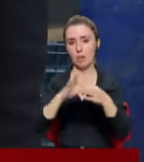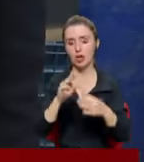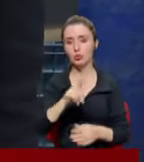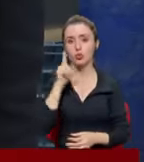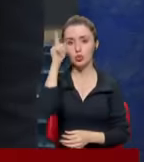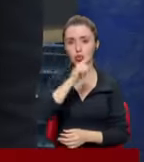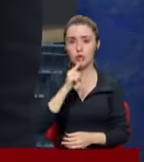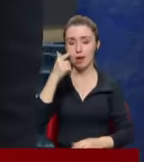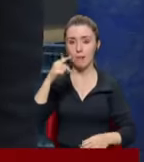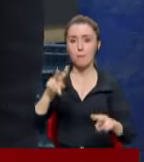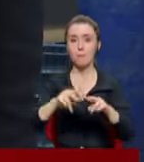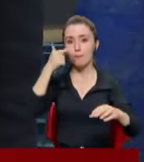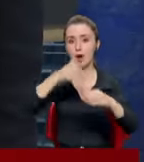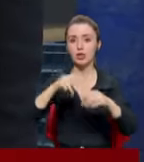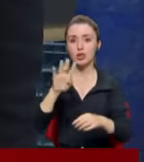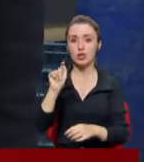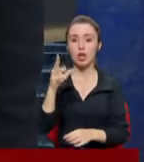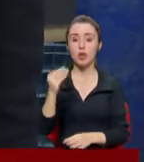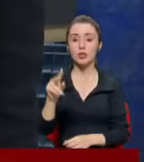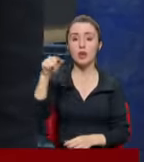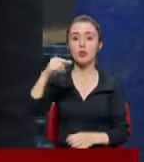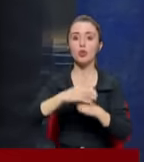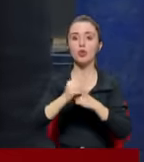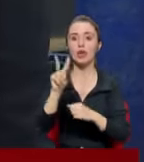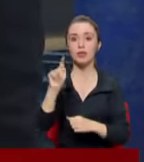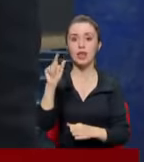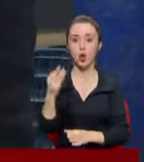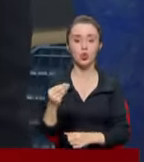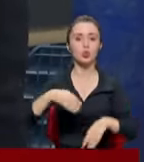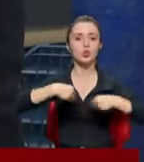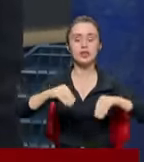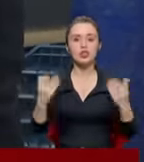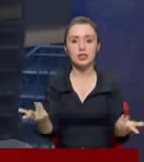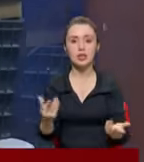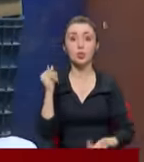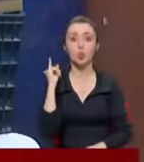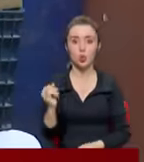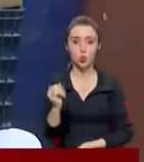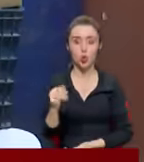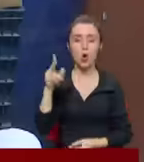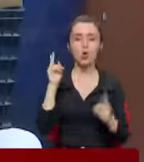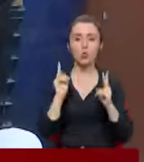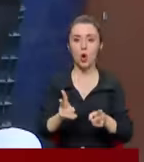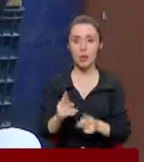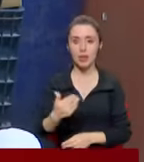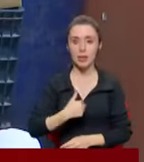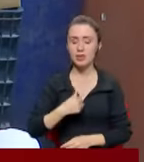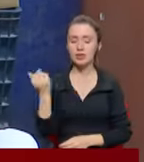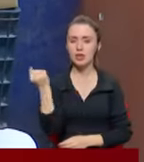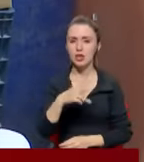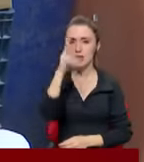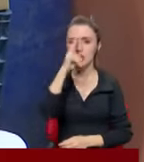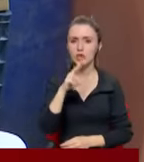bugün mazot 40 L olmasaydı bu portakal Bugün 20 liraydı pazarda satışlar nasıl kötü Normalde biz kaç